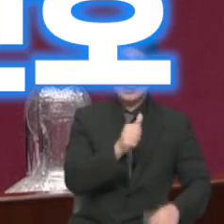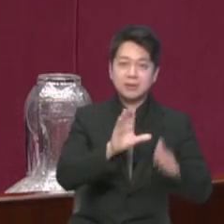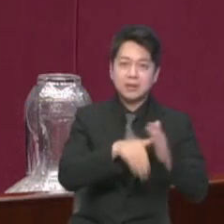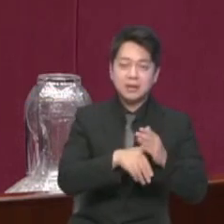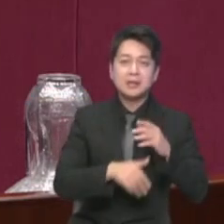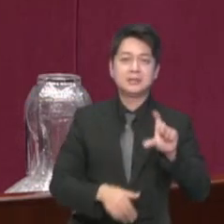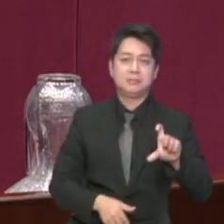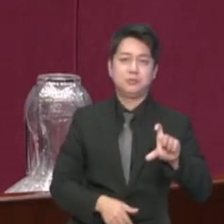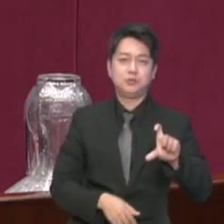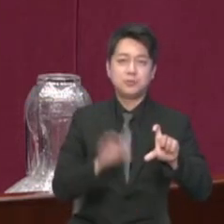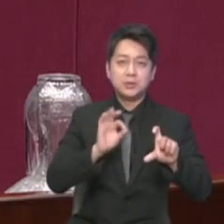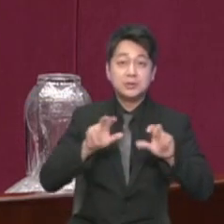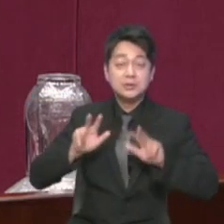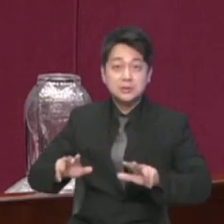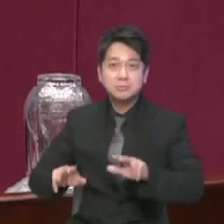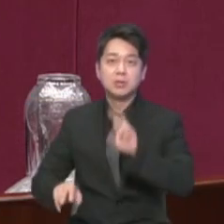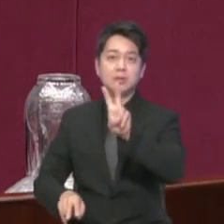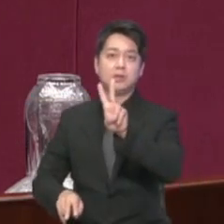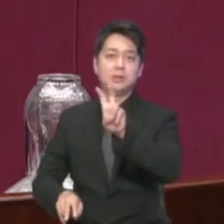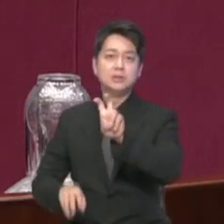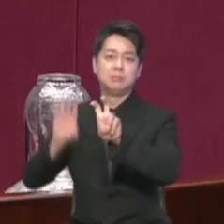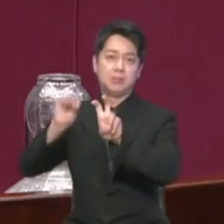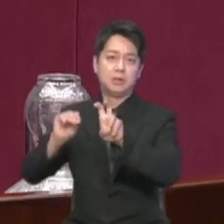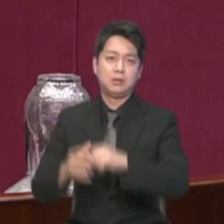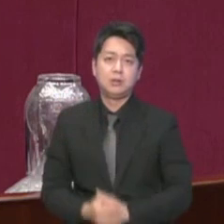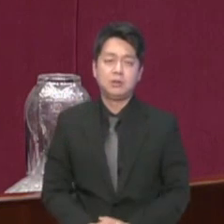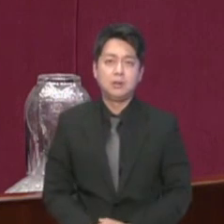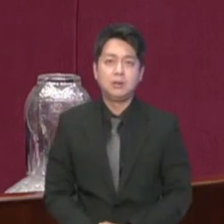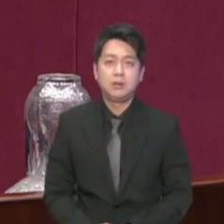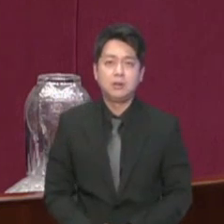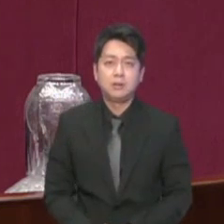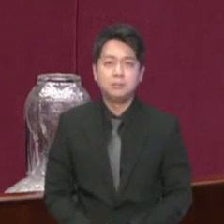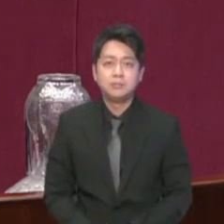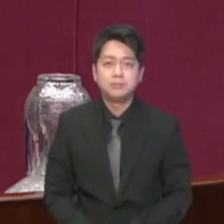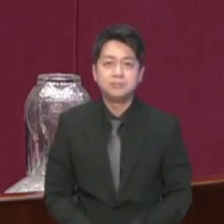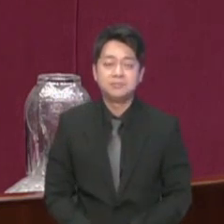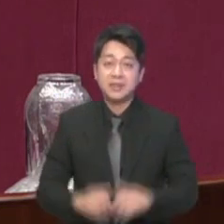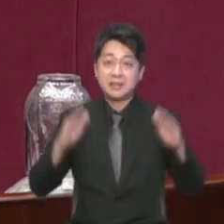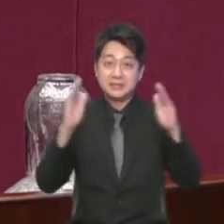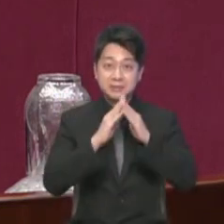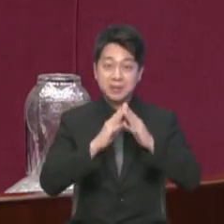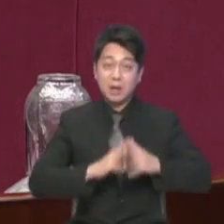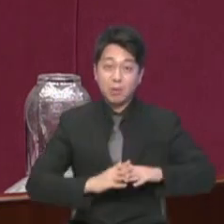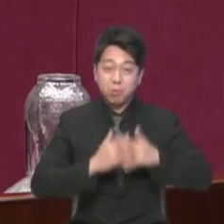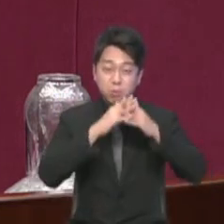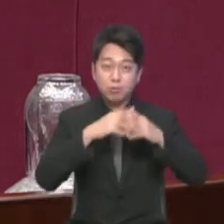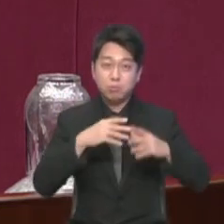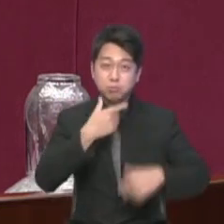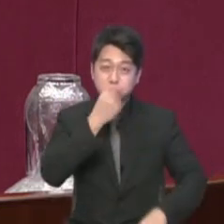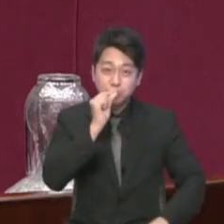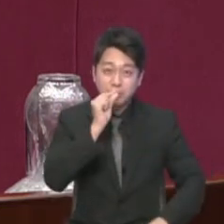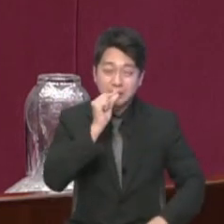호로 문재인 정부의 주택 공급이 월등히 많았습니다. 공급 부족이 집값을